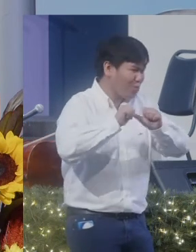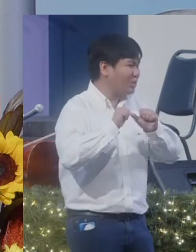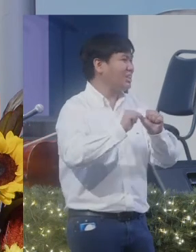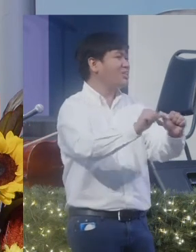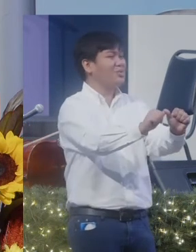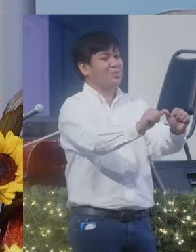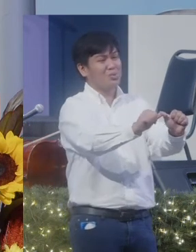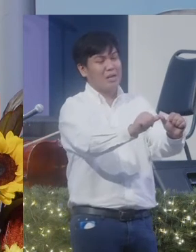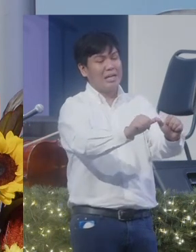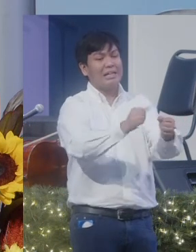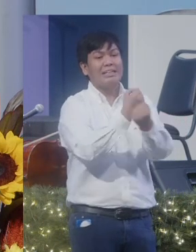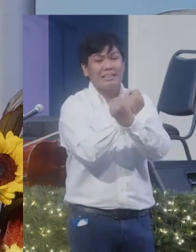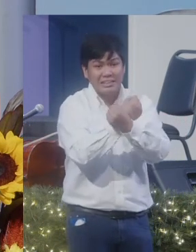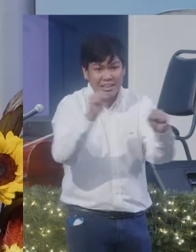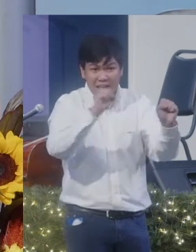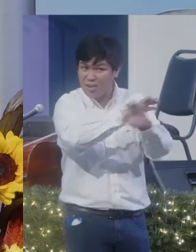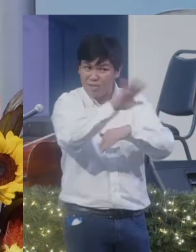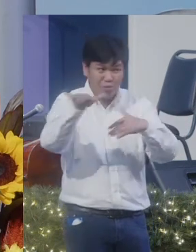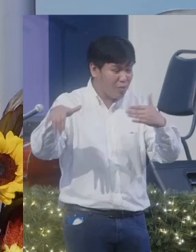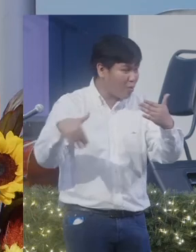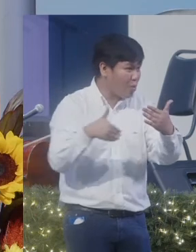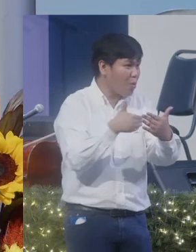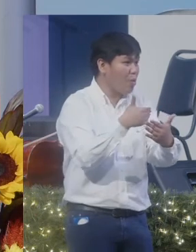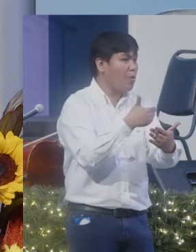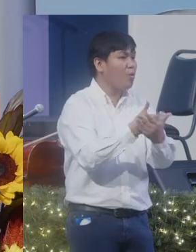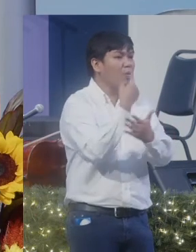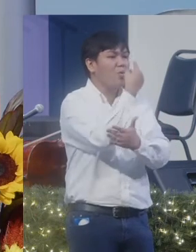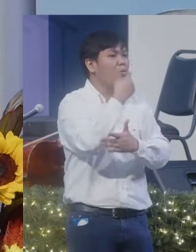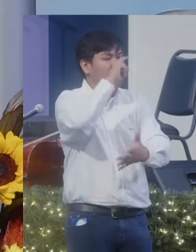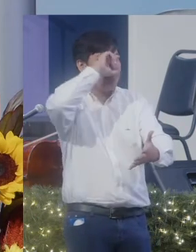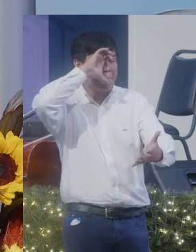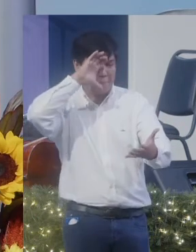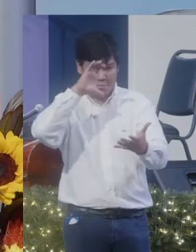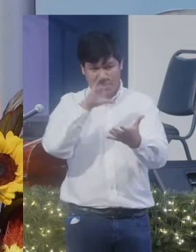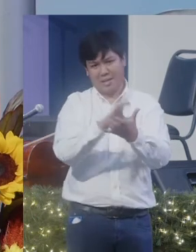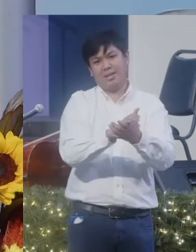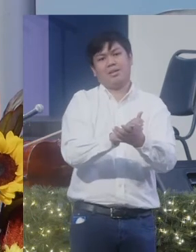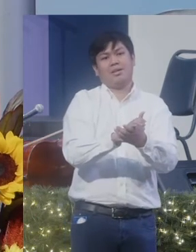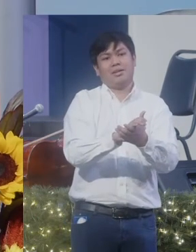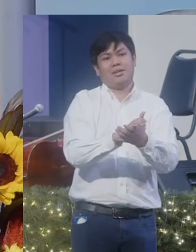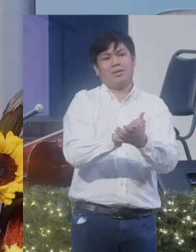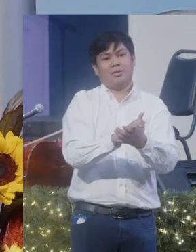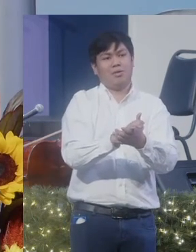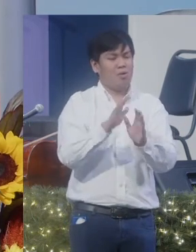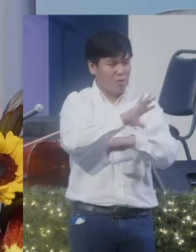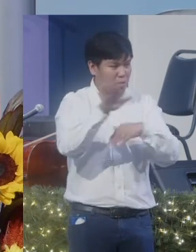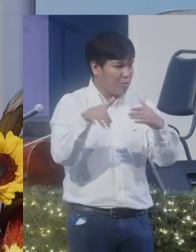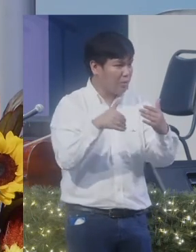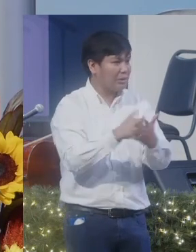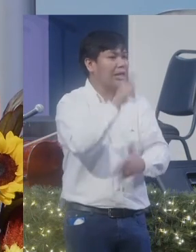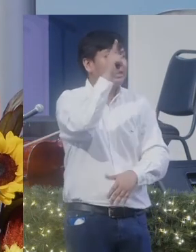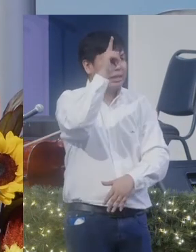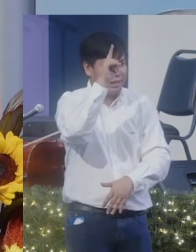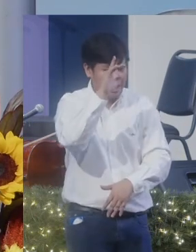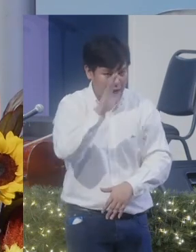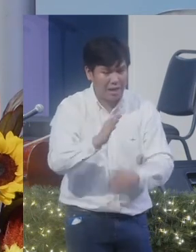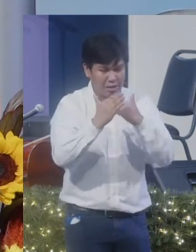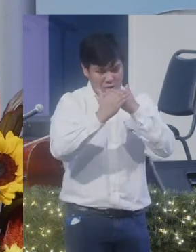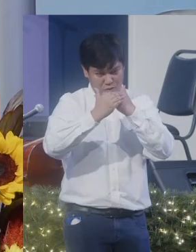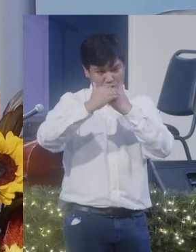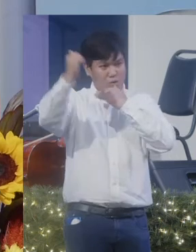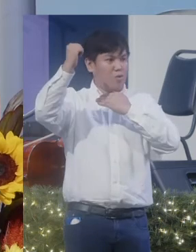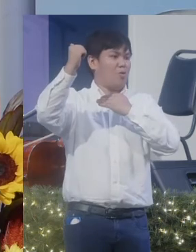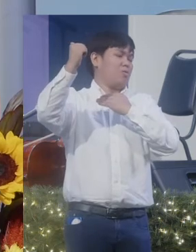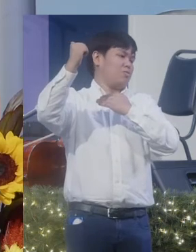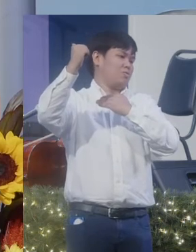Pagnanasang iligtas ang lahat ng sa kanya'y mananampalataya, yaong mga hinirang niya at tinawag niya mula